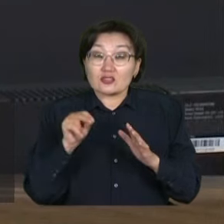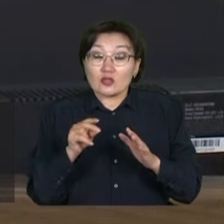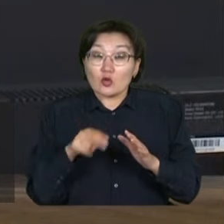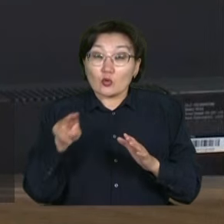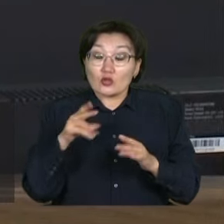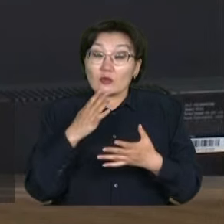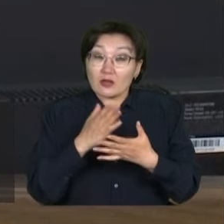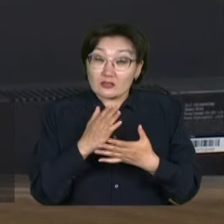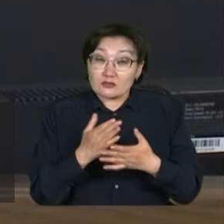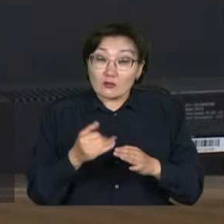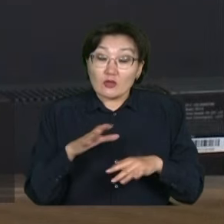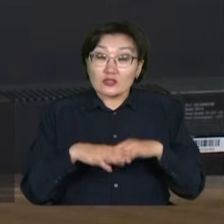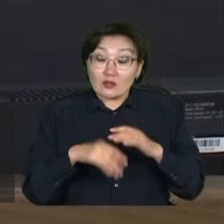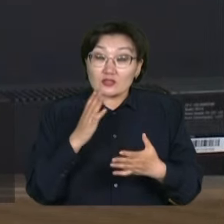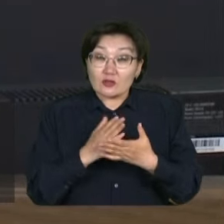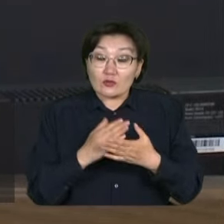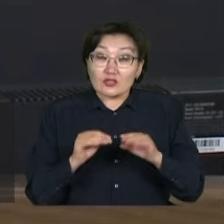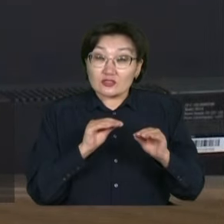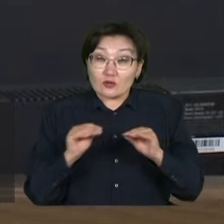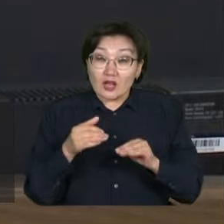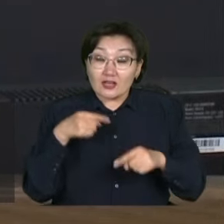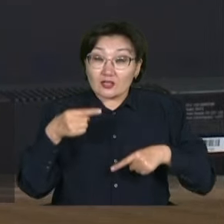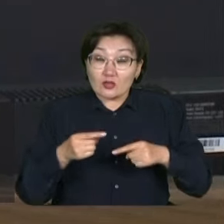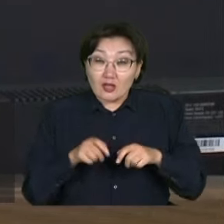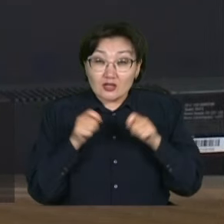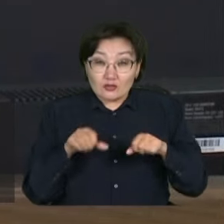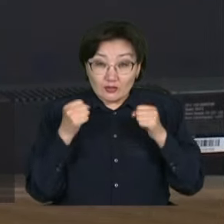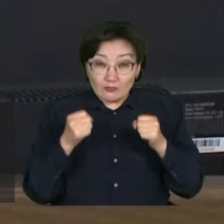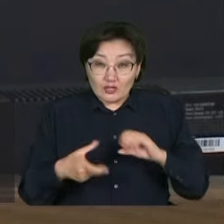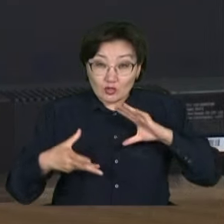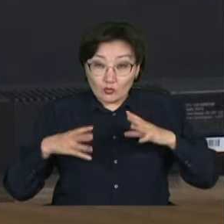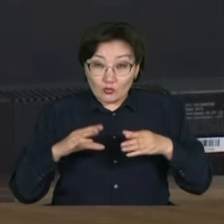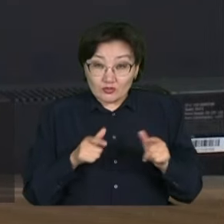орнатылған және қолда бар құралдар арқылы оны ашу мүмкін емес деген қорытынды шығарылды.